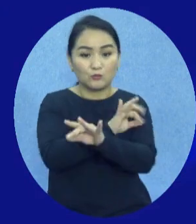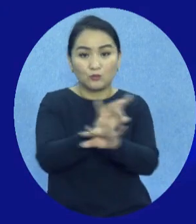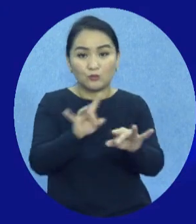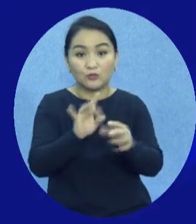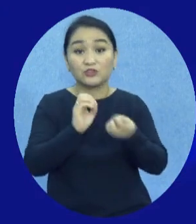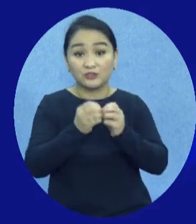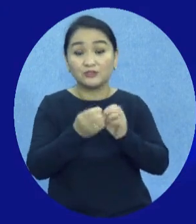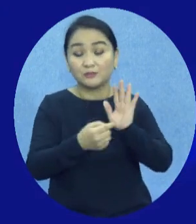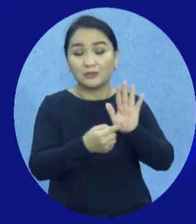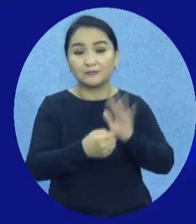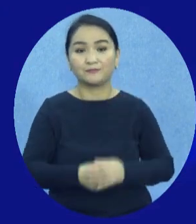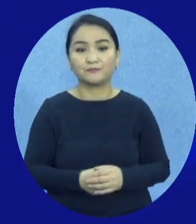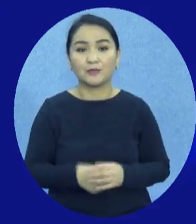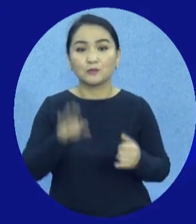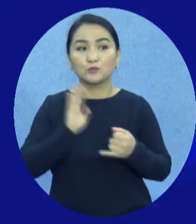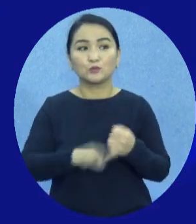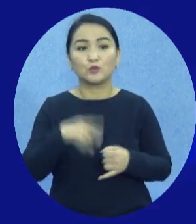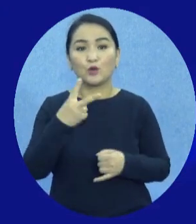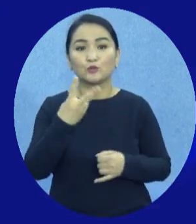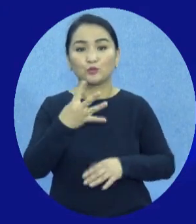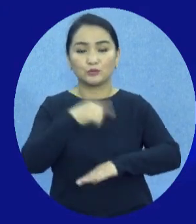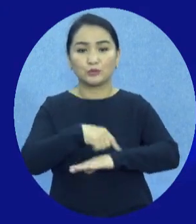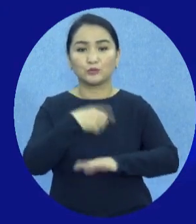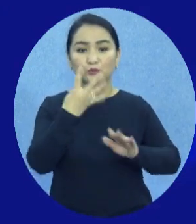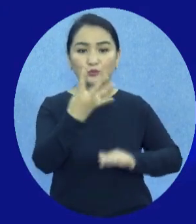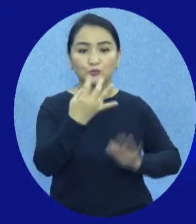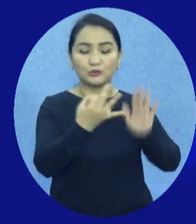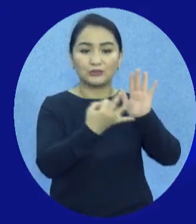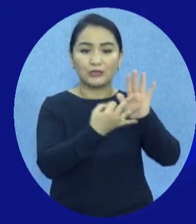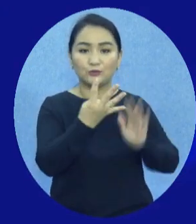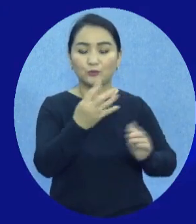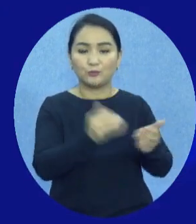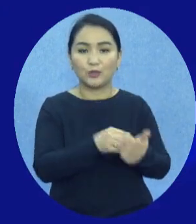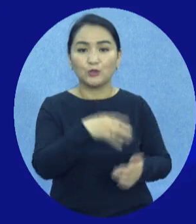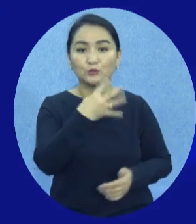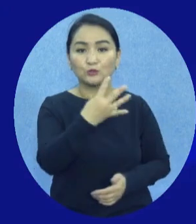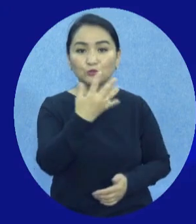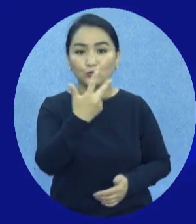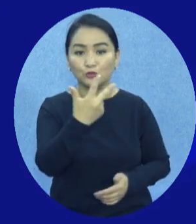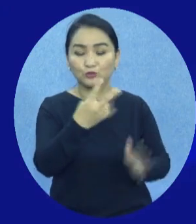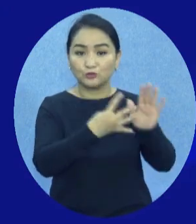цагт 484,439 тохиолдол дэлхийд дахин шинээр бүртгэгдсэн байна.